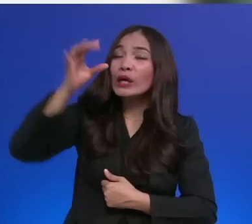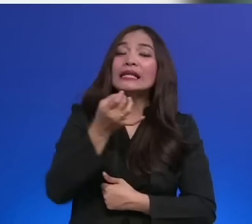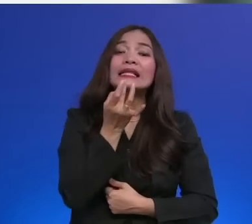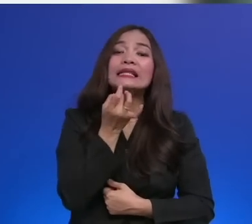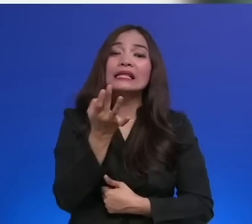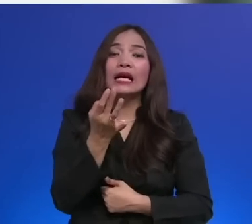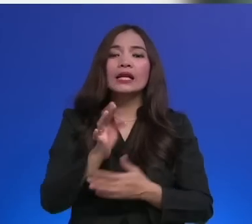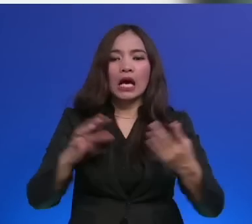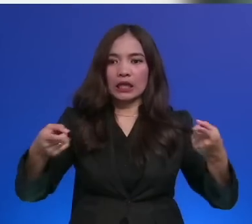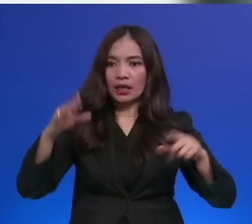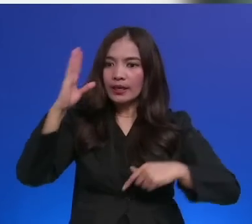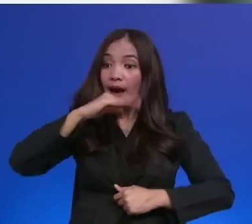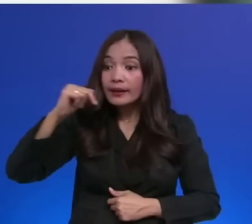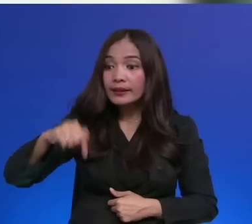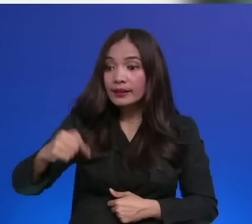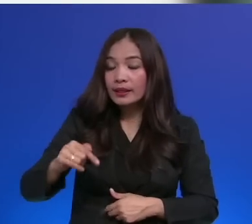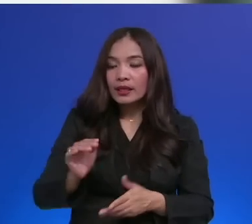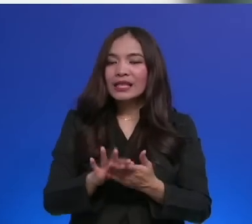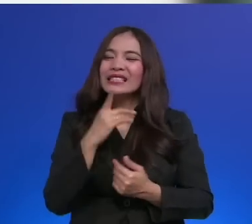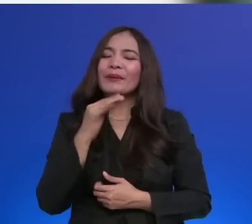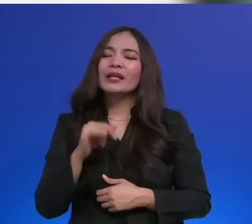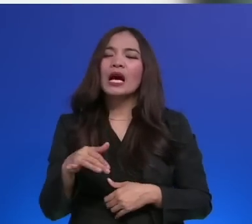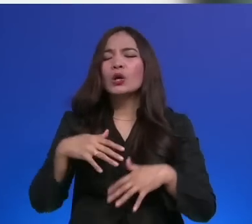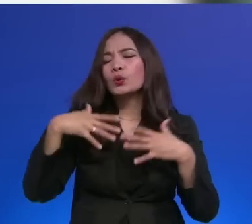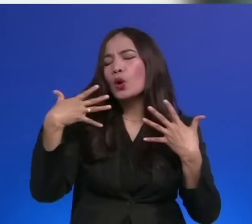terjadi? Kadang-kadang terkatung-katung.